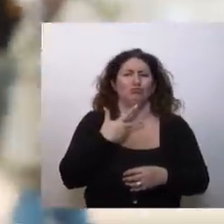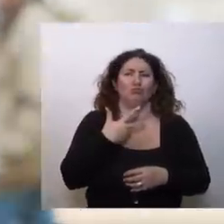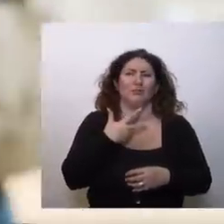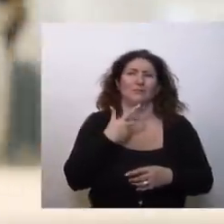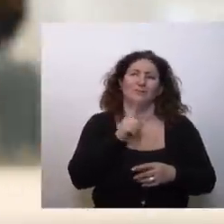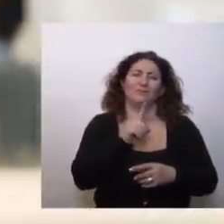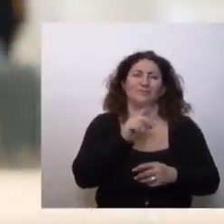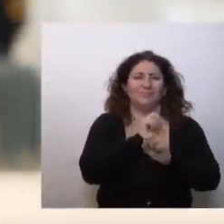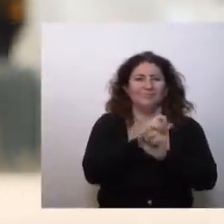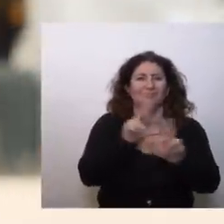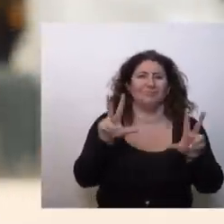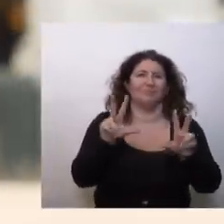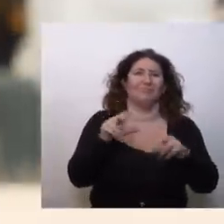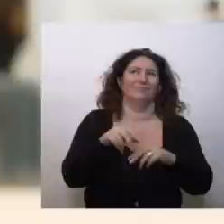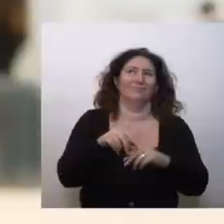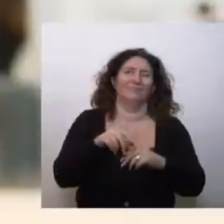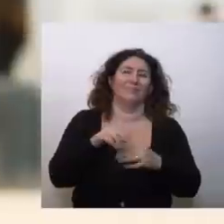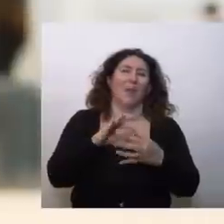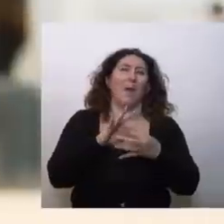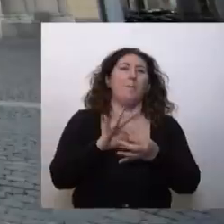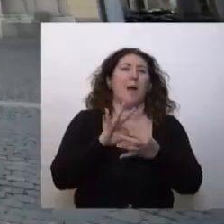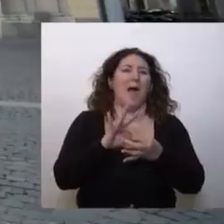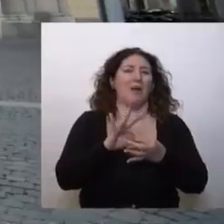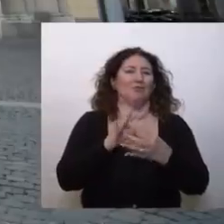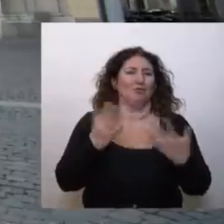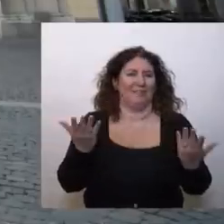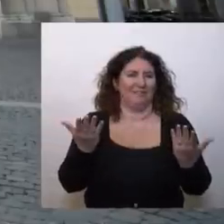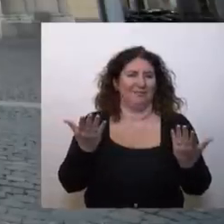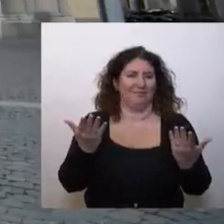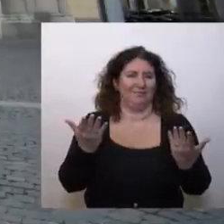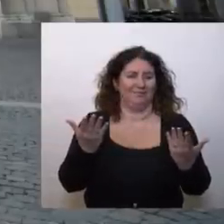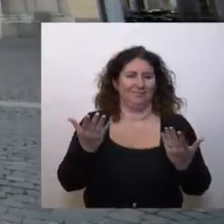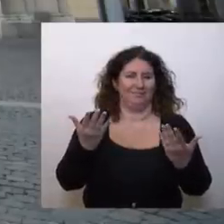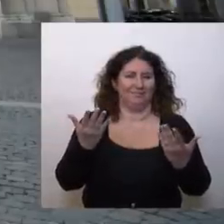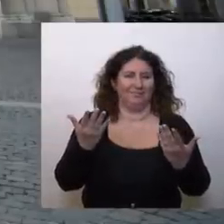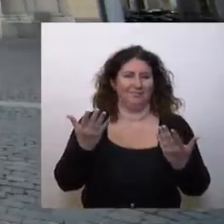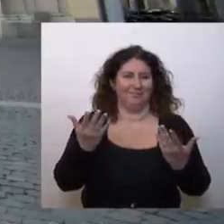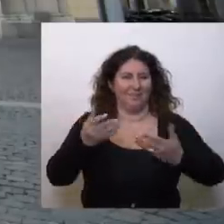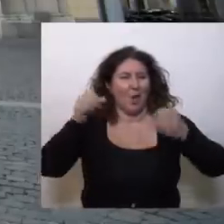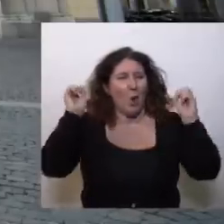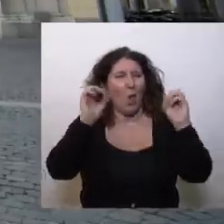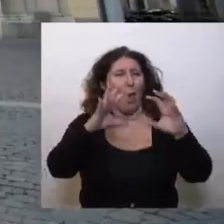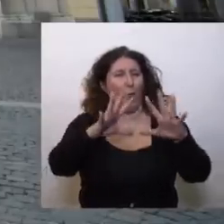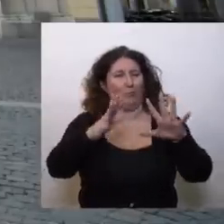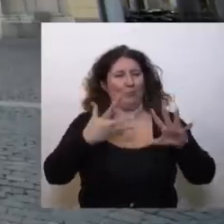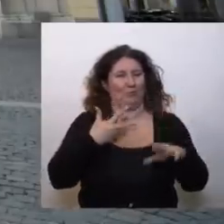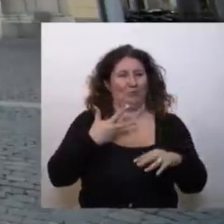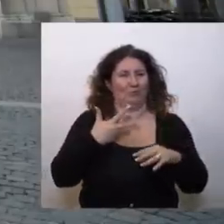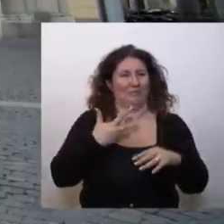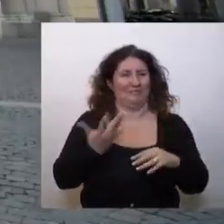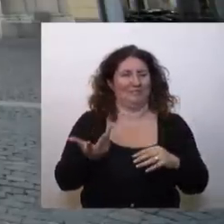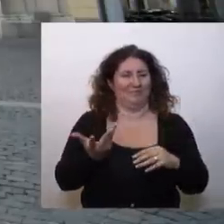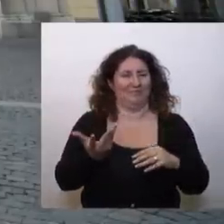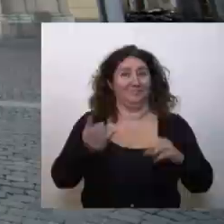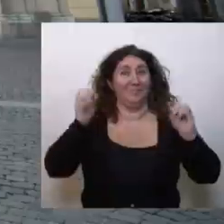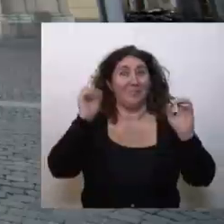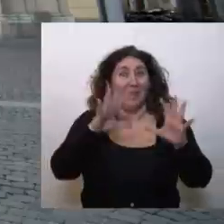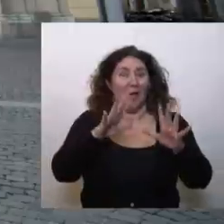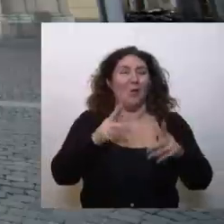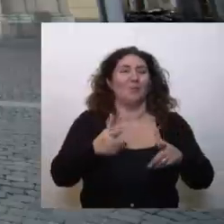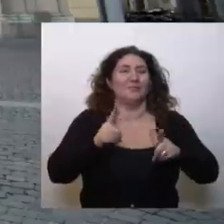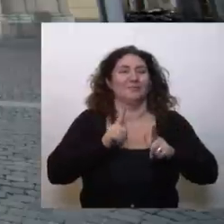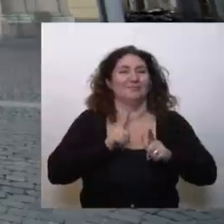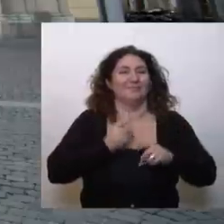di una pace in quel volto, una specie di luce e quindi che ci apre anche alla